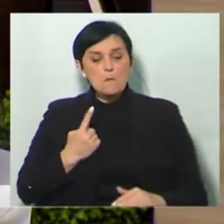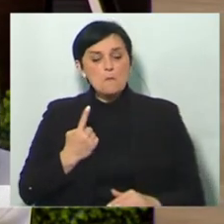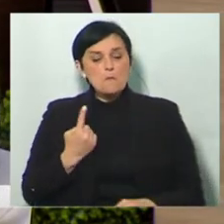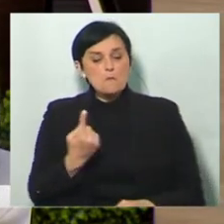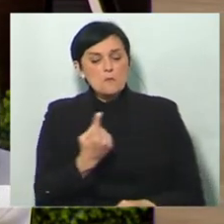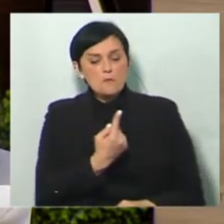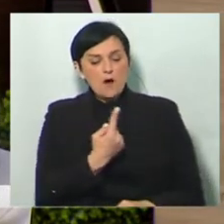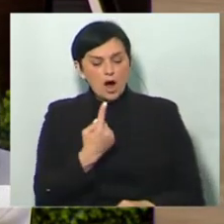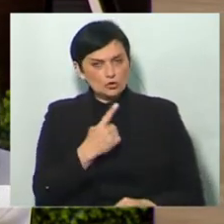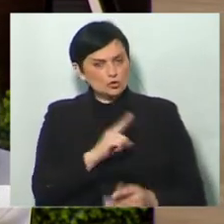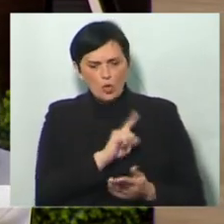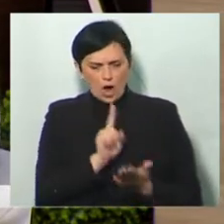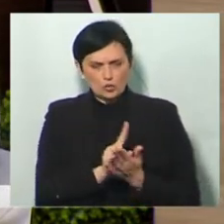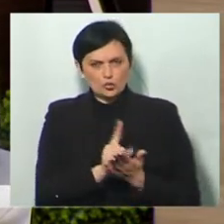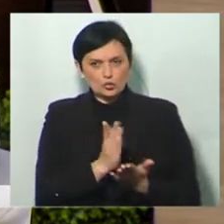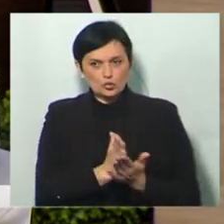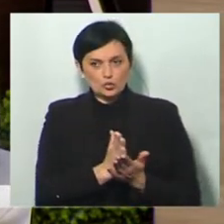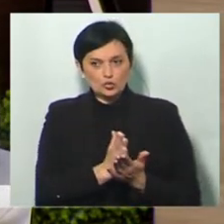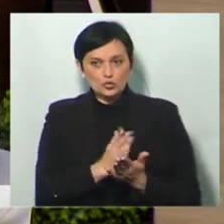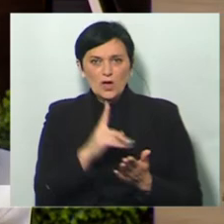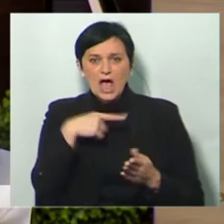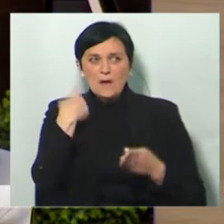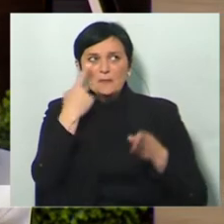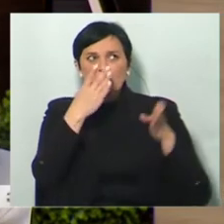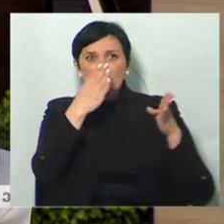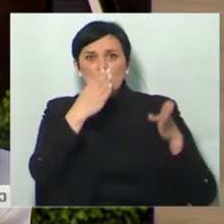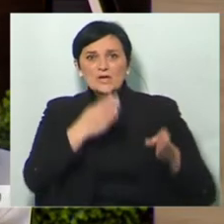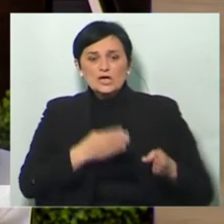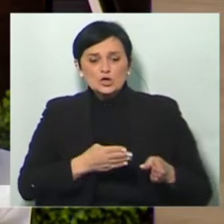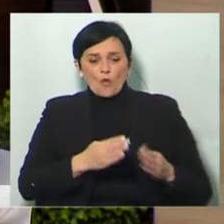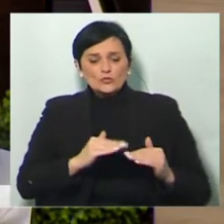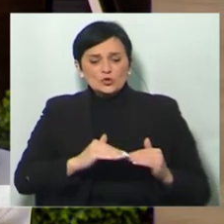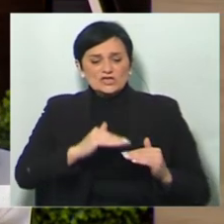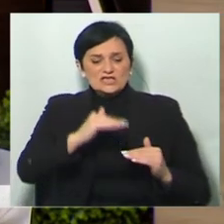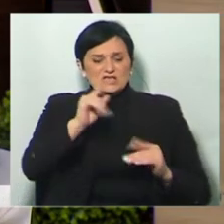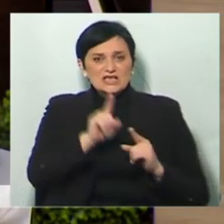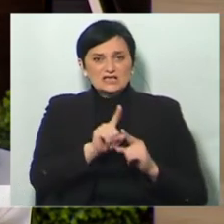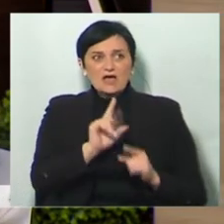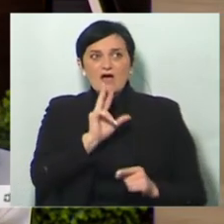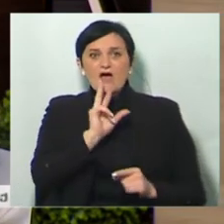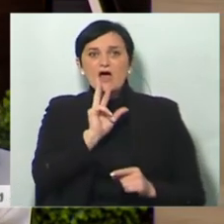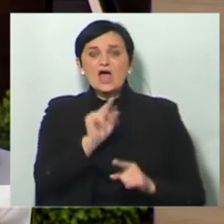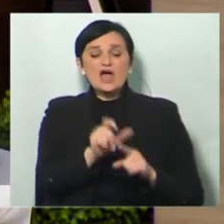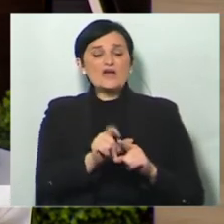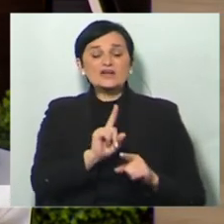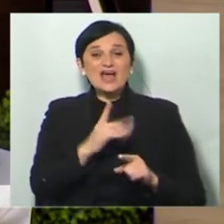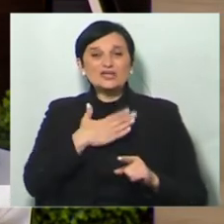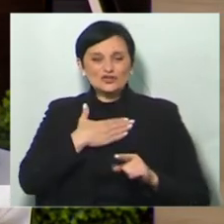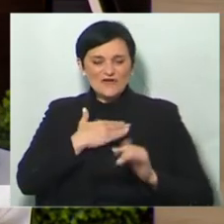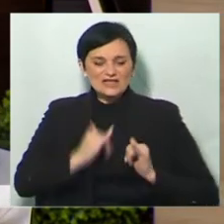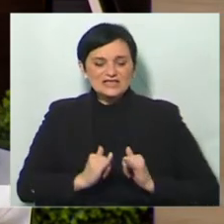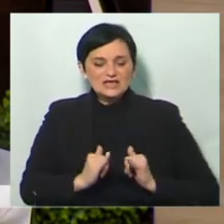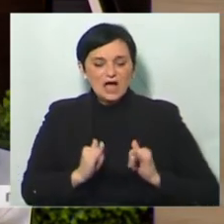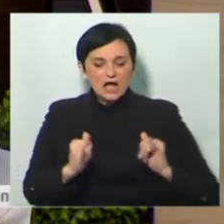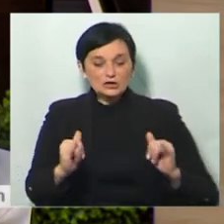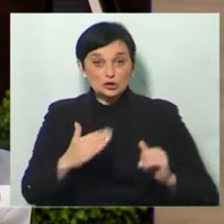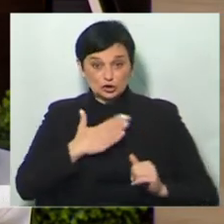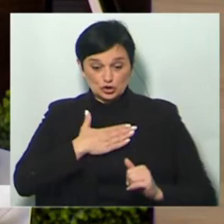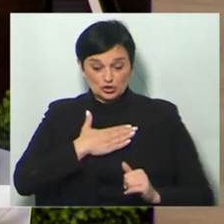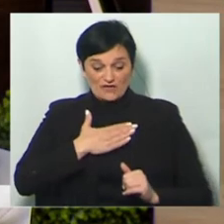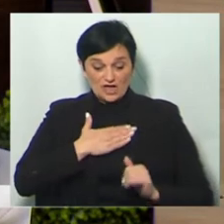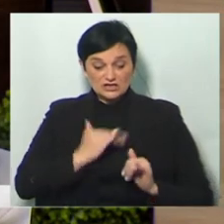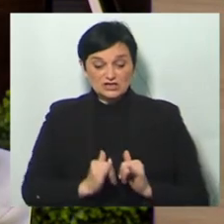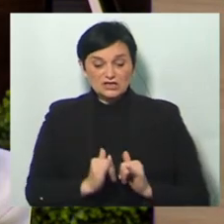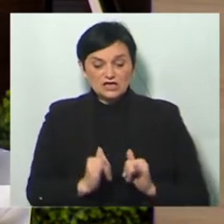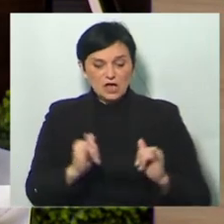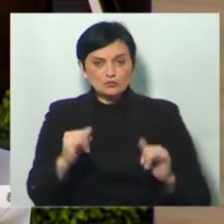აუცილებელია. Პიროვნულის და ესე ღერს, მაგრამ რეალურად ეს ჩვენი განვითარებაა, ხო? ჩვენი